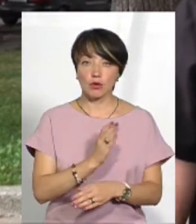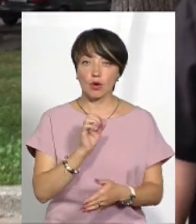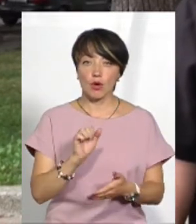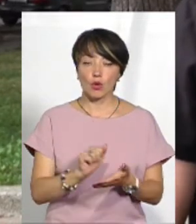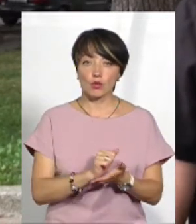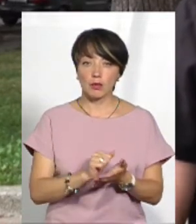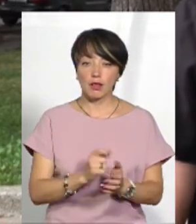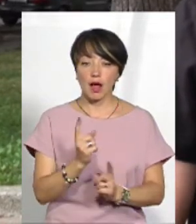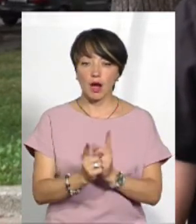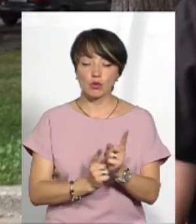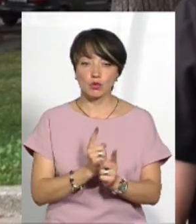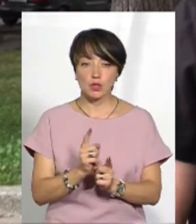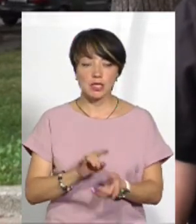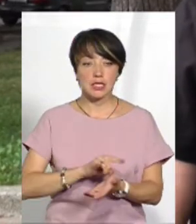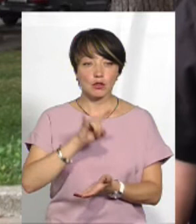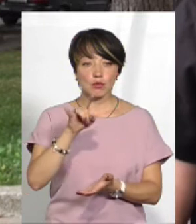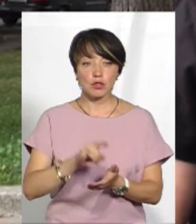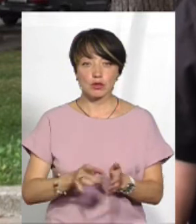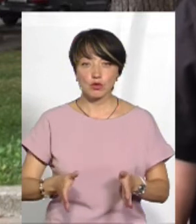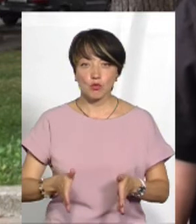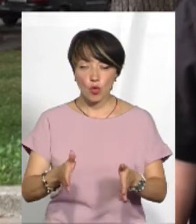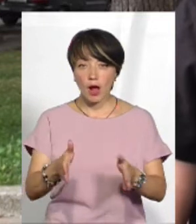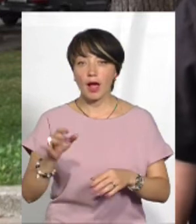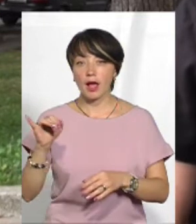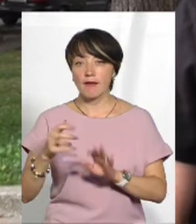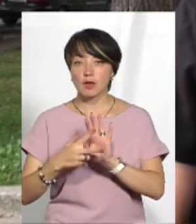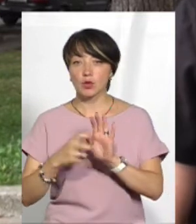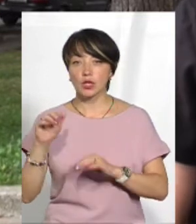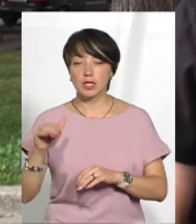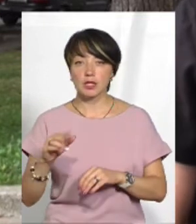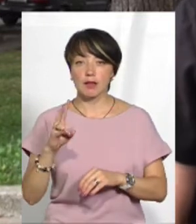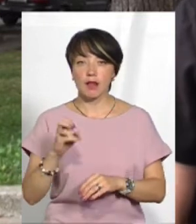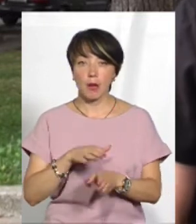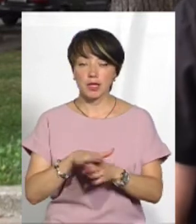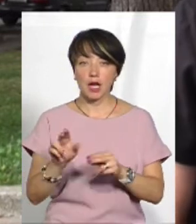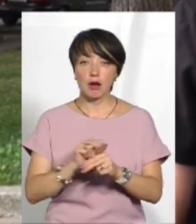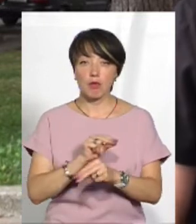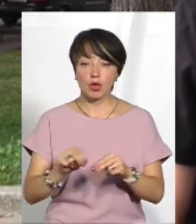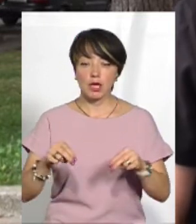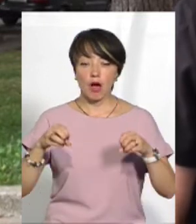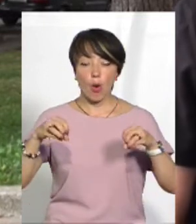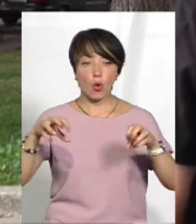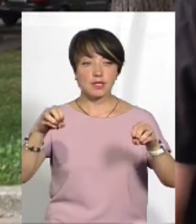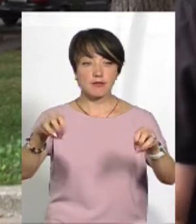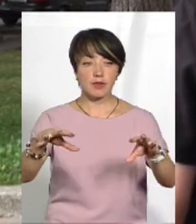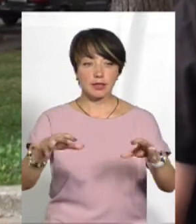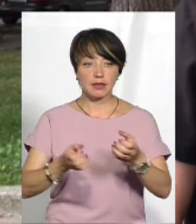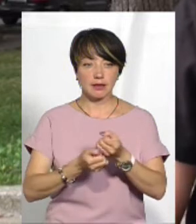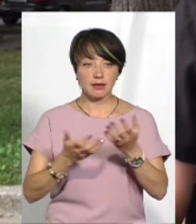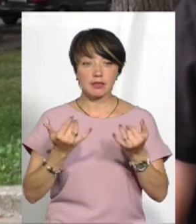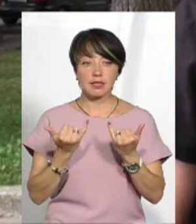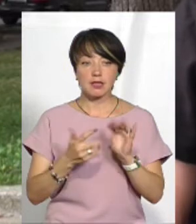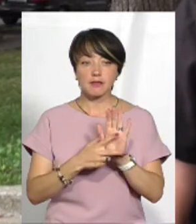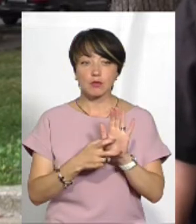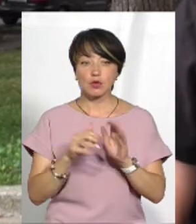на реконструкцію злітно-посадкової суми, і 800 тисяч – це на капітальний ремонт мереж зовнішнього освітлення. Наразі